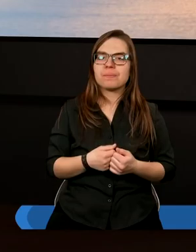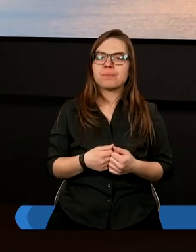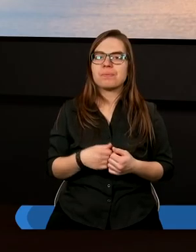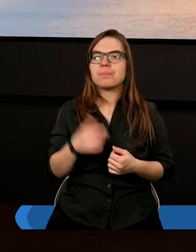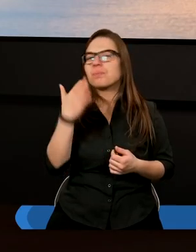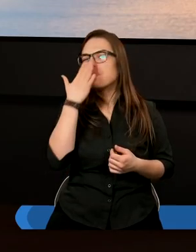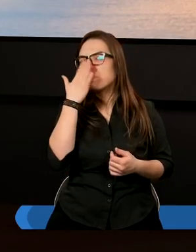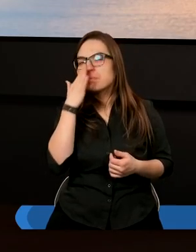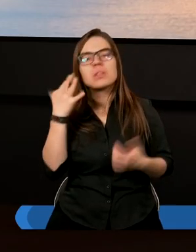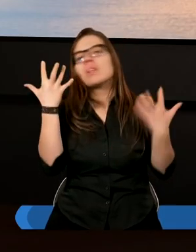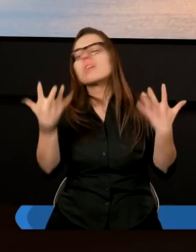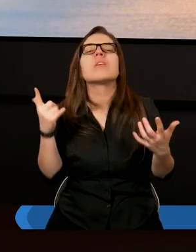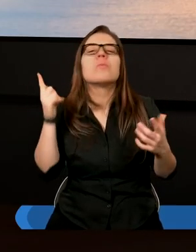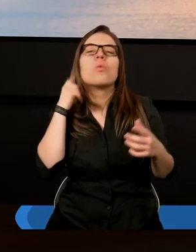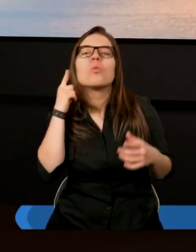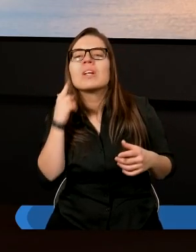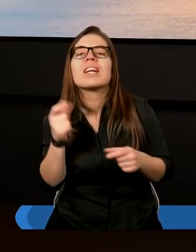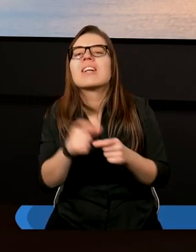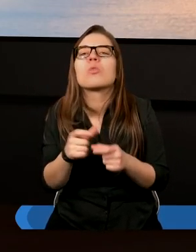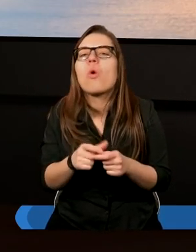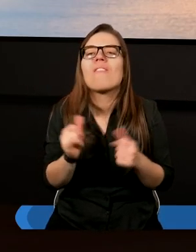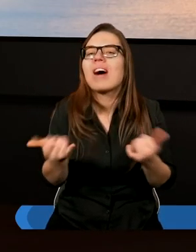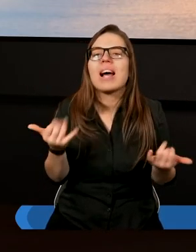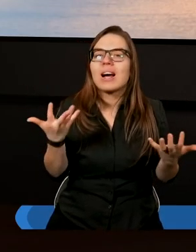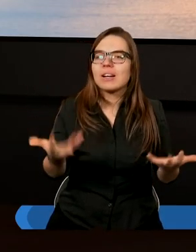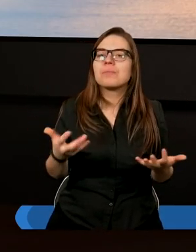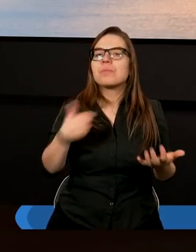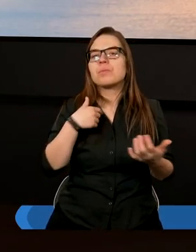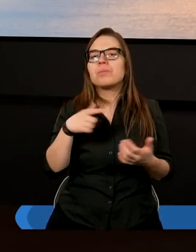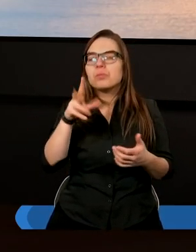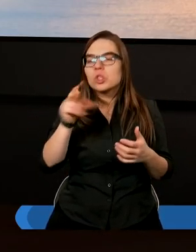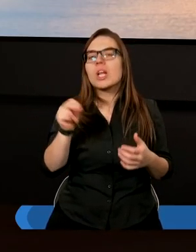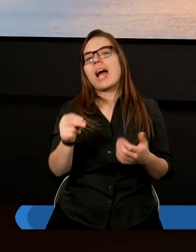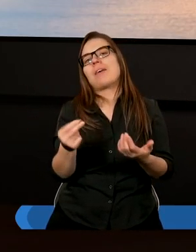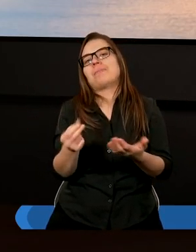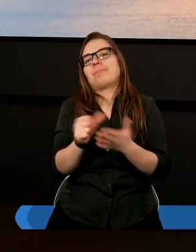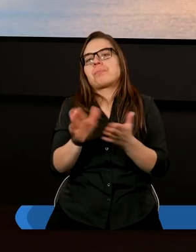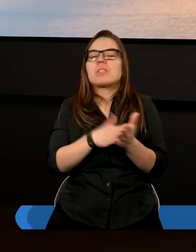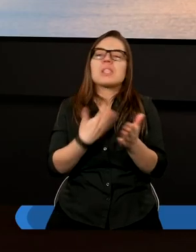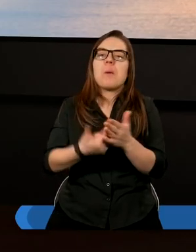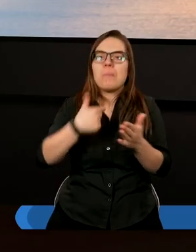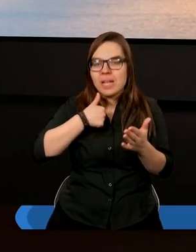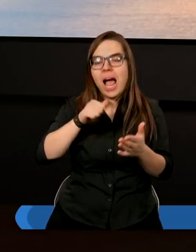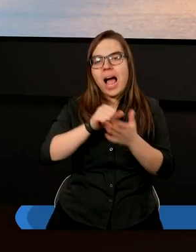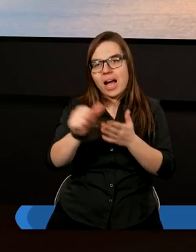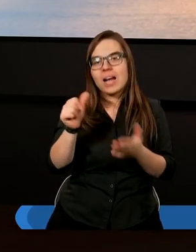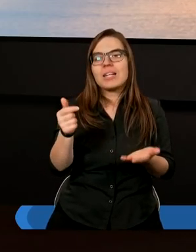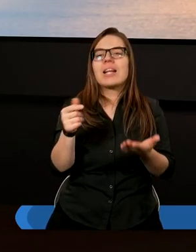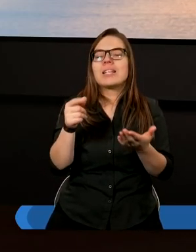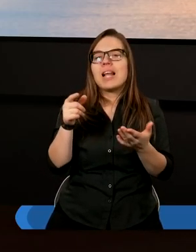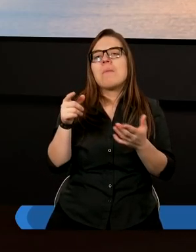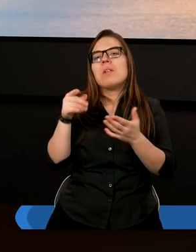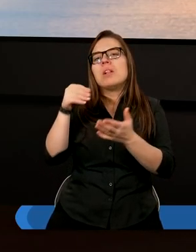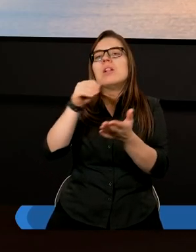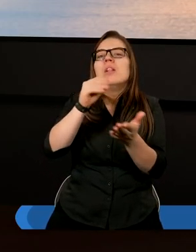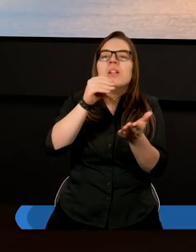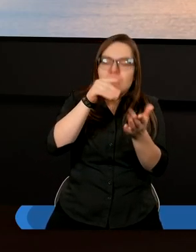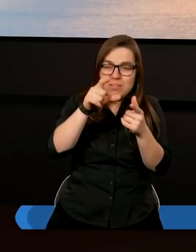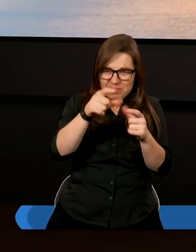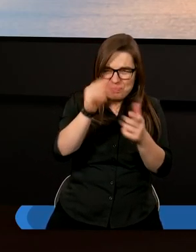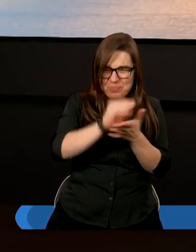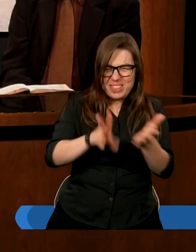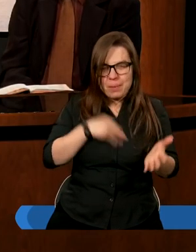chcielibyśmy słyszeć, które są zresztą odnotowane w Piśmie Świętym. Jakie